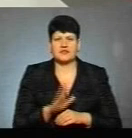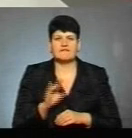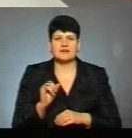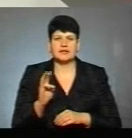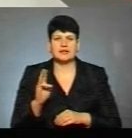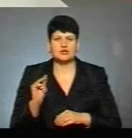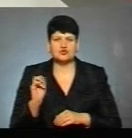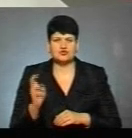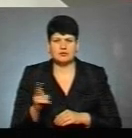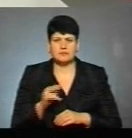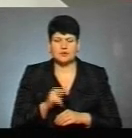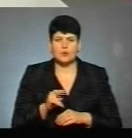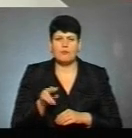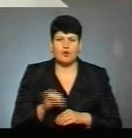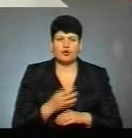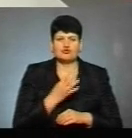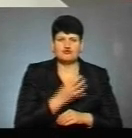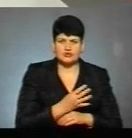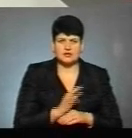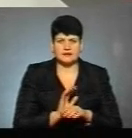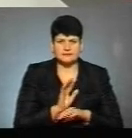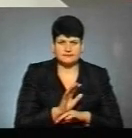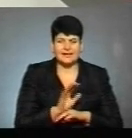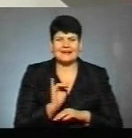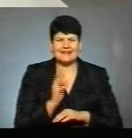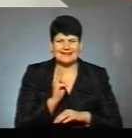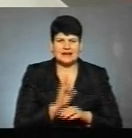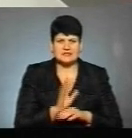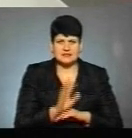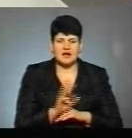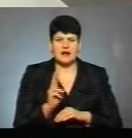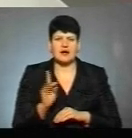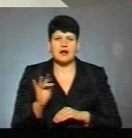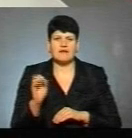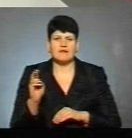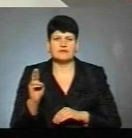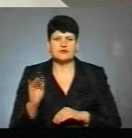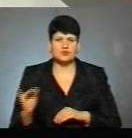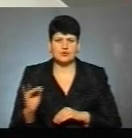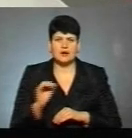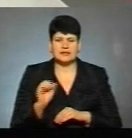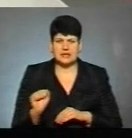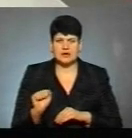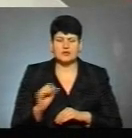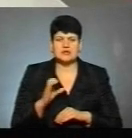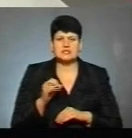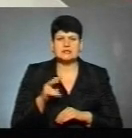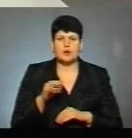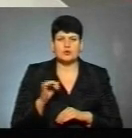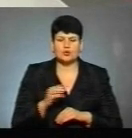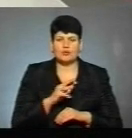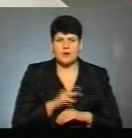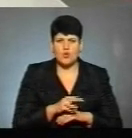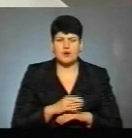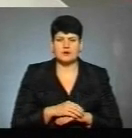Вінничуку Петру по 4 і 3 заслання. І там вже Кравчу Андрію і Слободяну